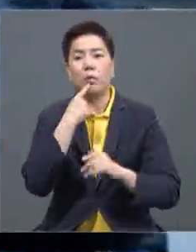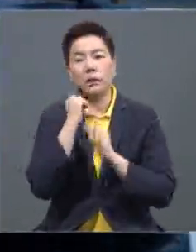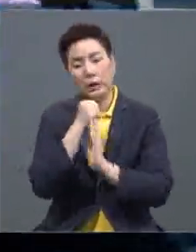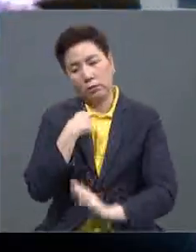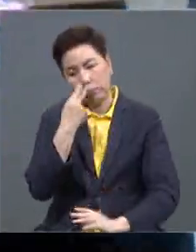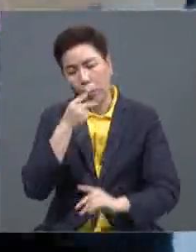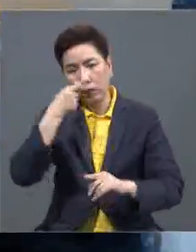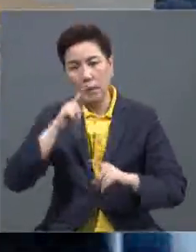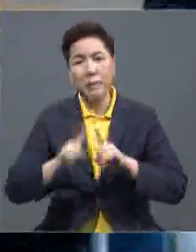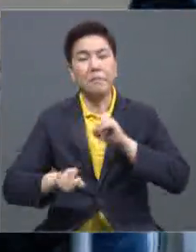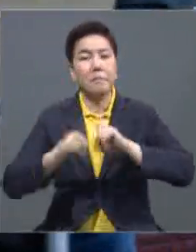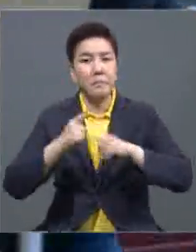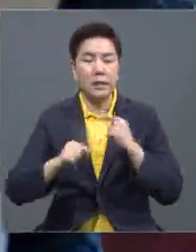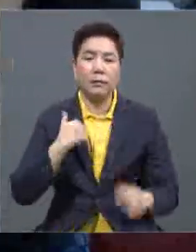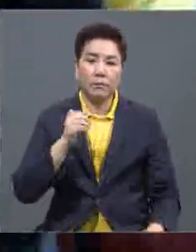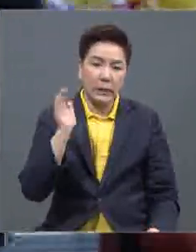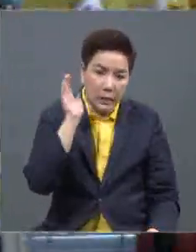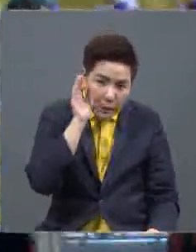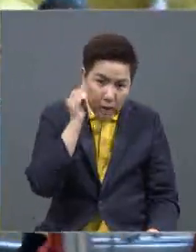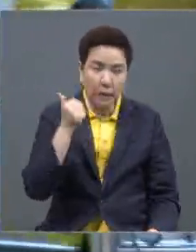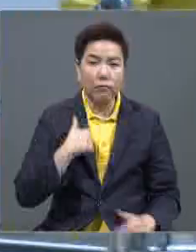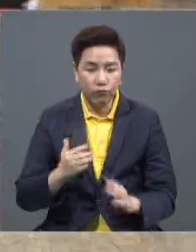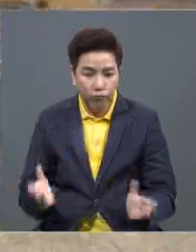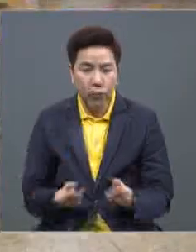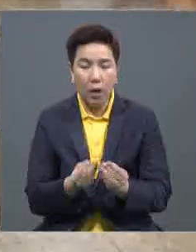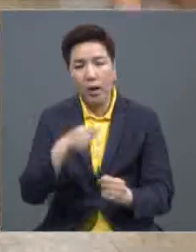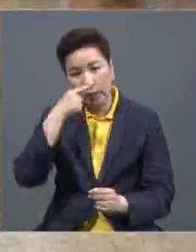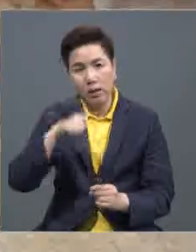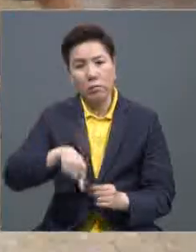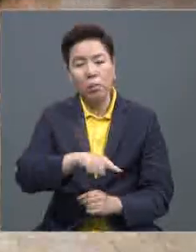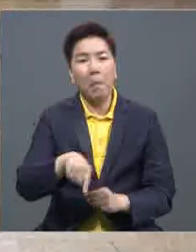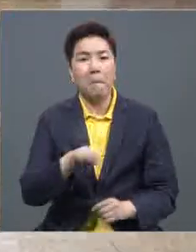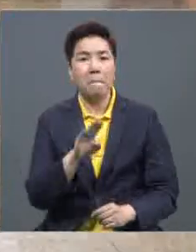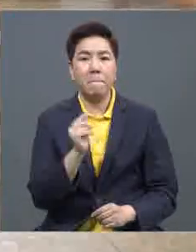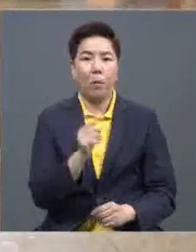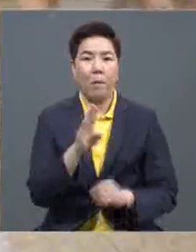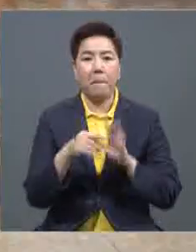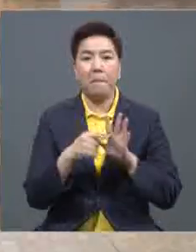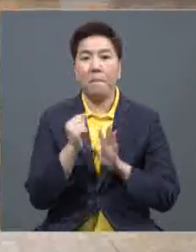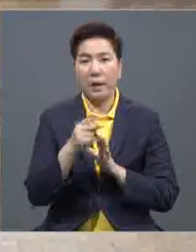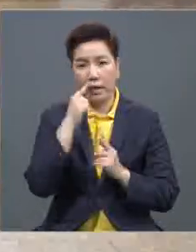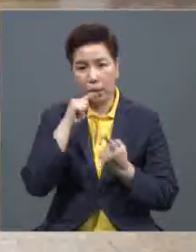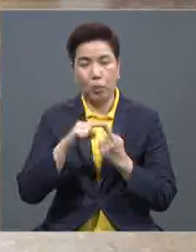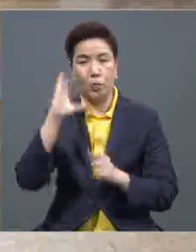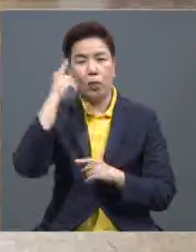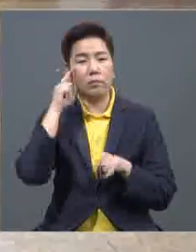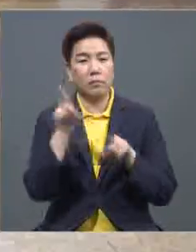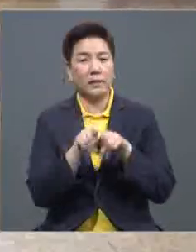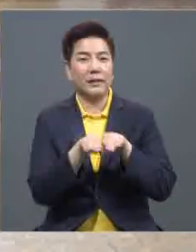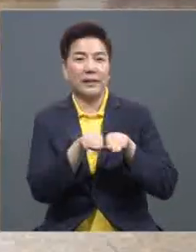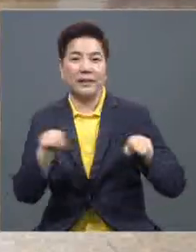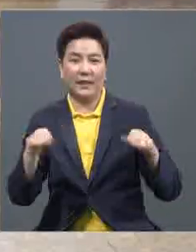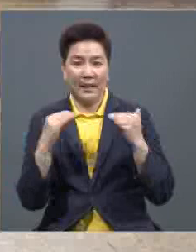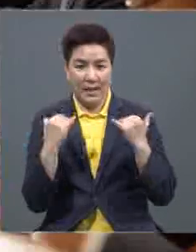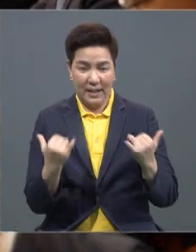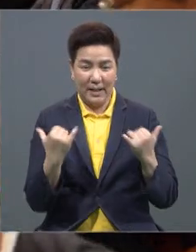มองไทยเป็นเพื่อนที่ไว้ใจได้พร้อมสนับสนุนให้ไทยมีบทบาทในระดับภูมิภาคและระดับโลกต่อไป